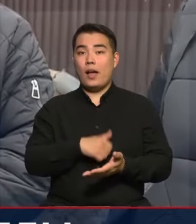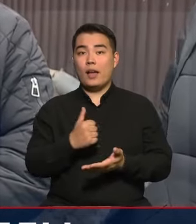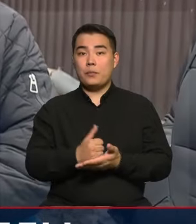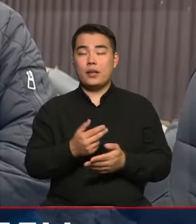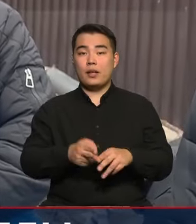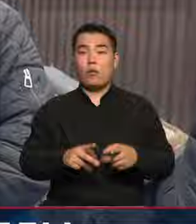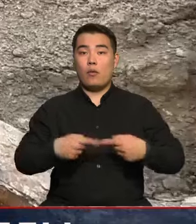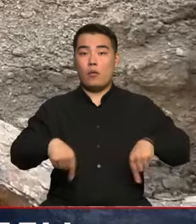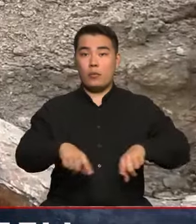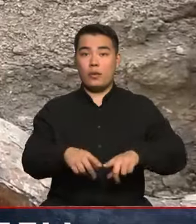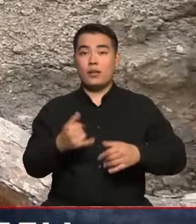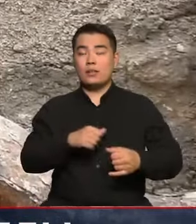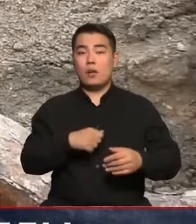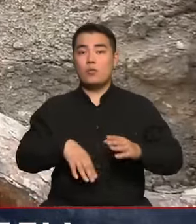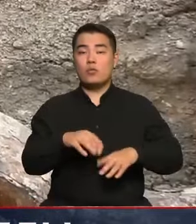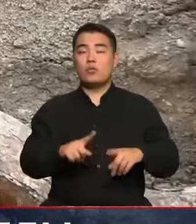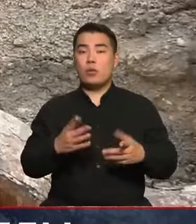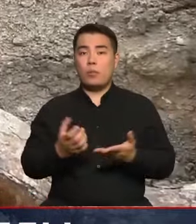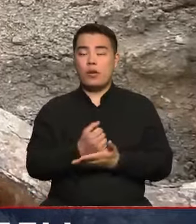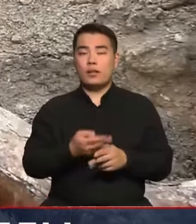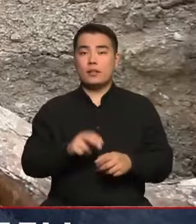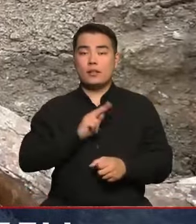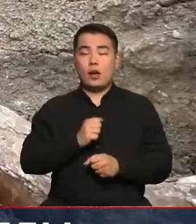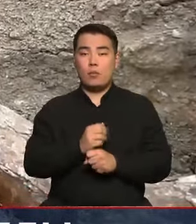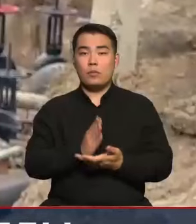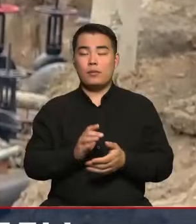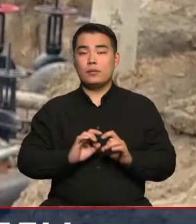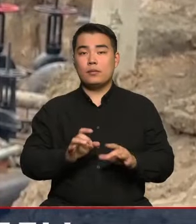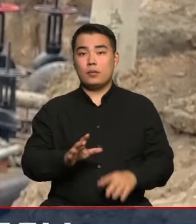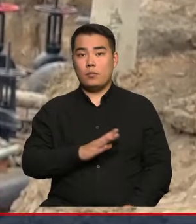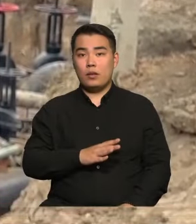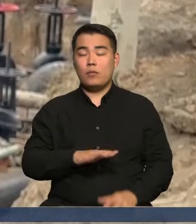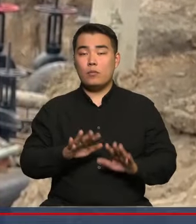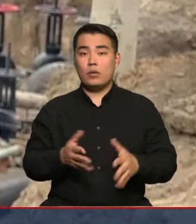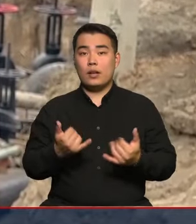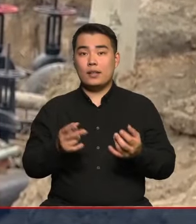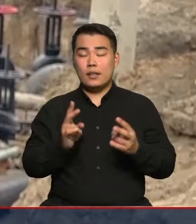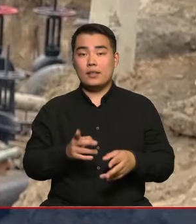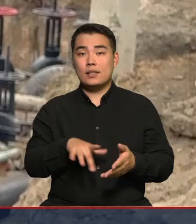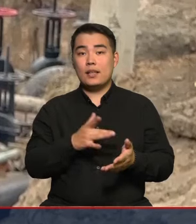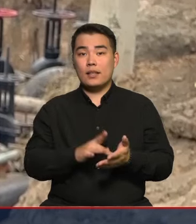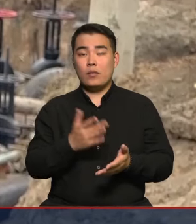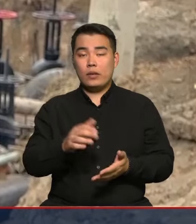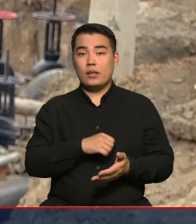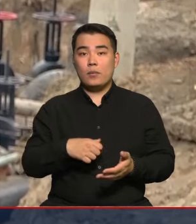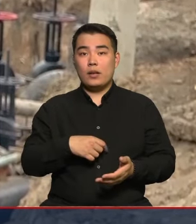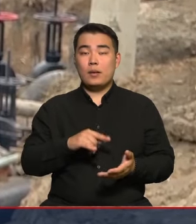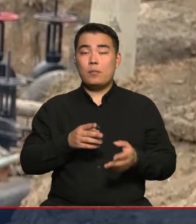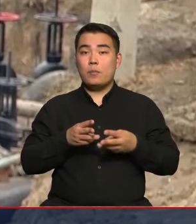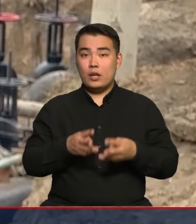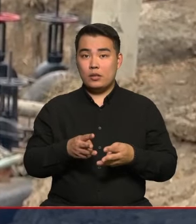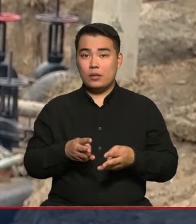олқылықты жою үшін қолдан келгеннің бәрін жасап жатырмыз деді. Болып жатқан жағдай бұл орталықтандырған осы орталық қазандығы